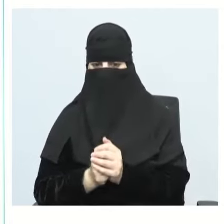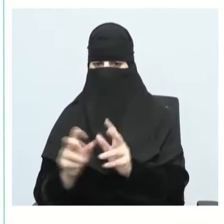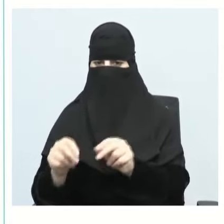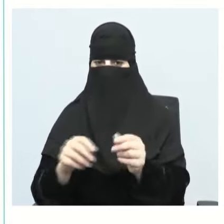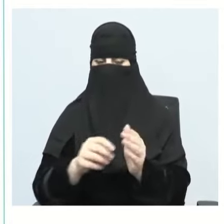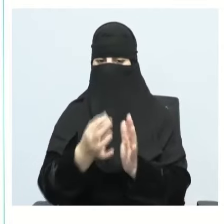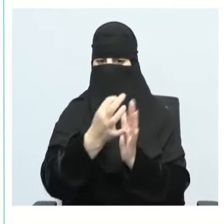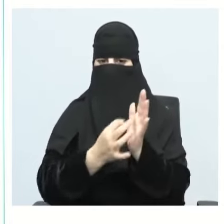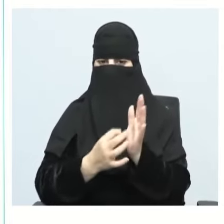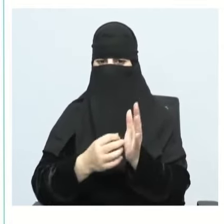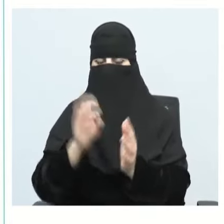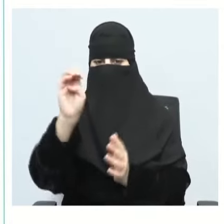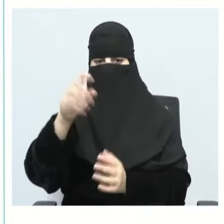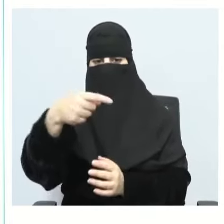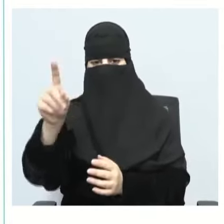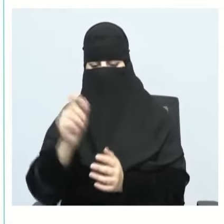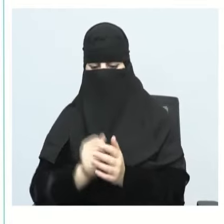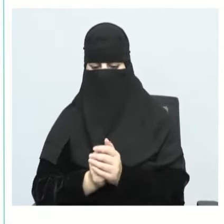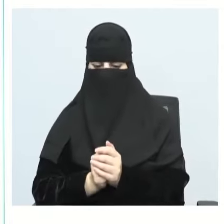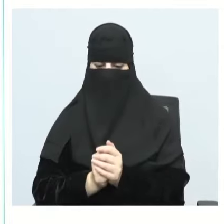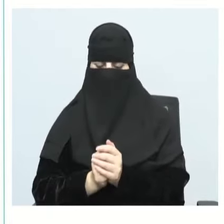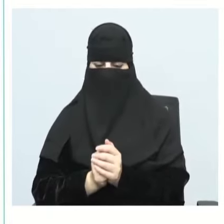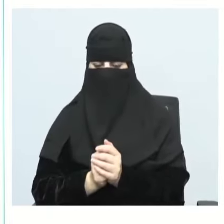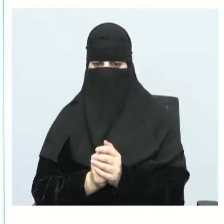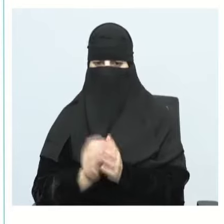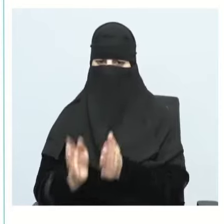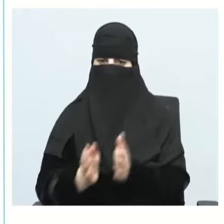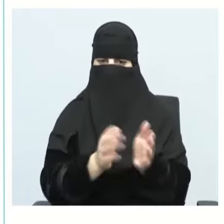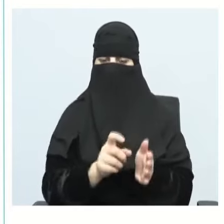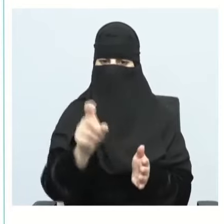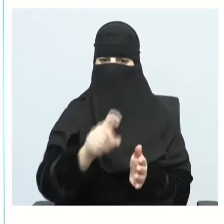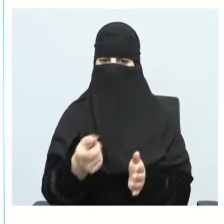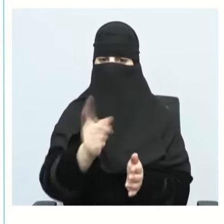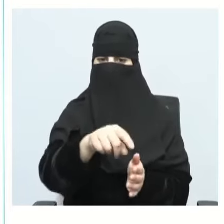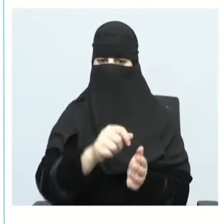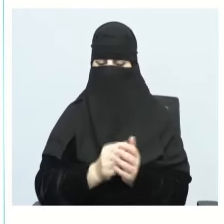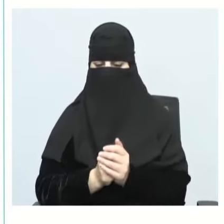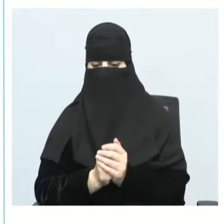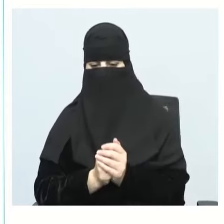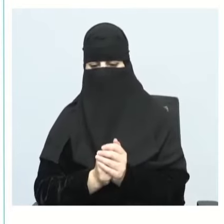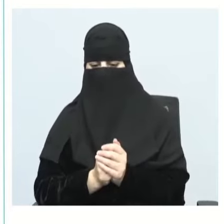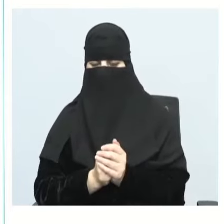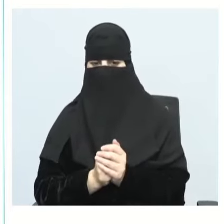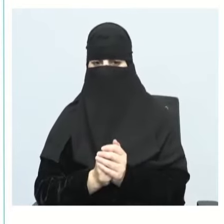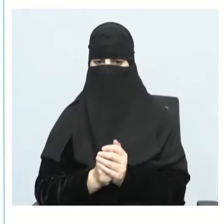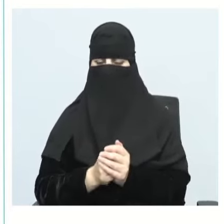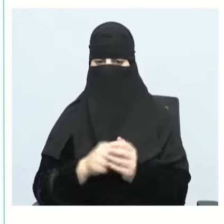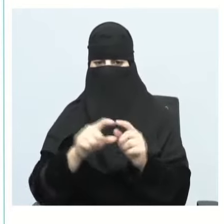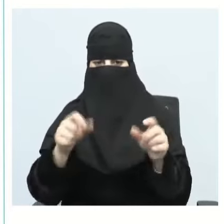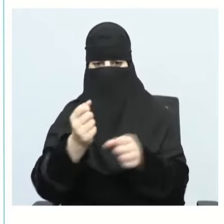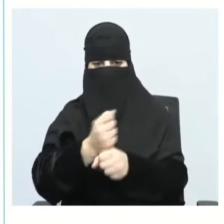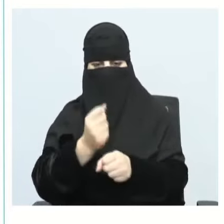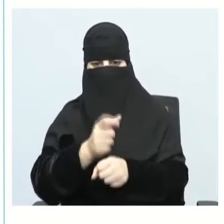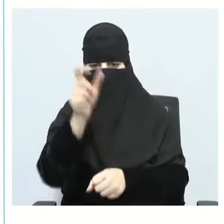يكون اجابتنا معقوله ست طرق انتقل السؤال الثاني استعمل خطه